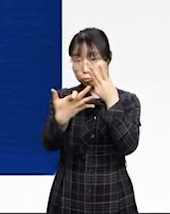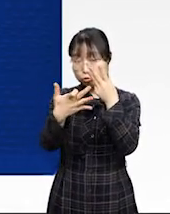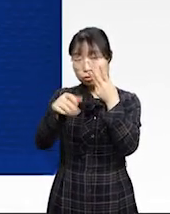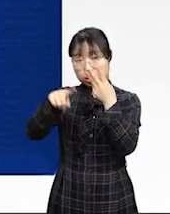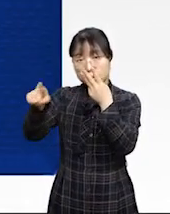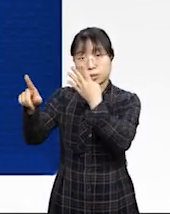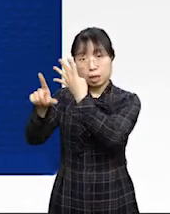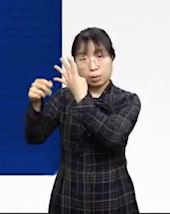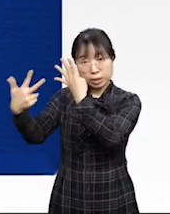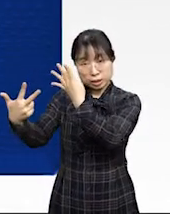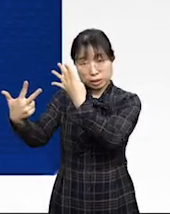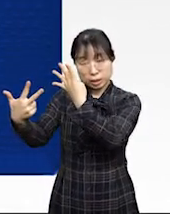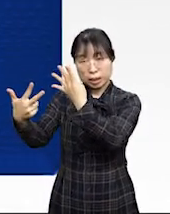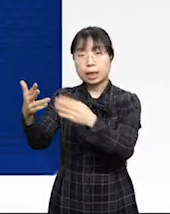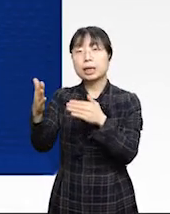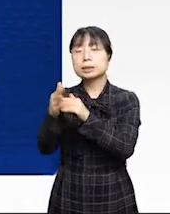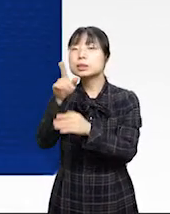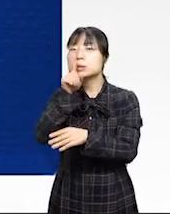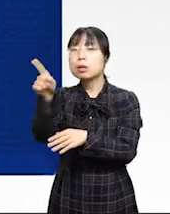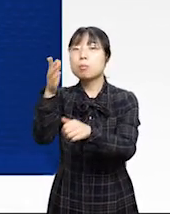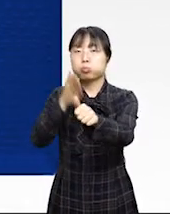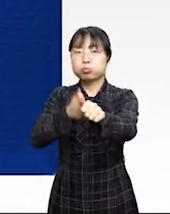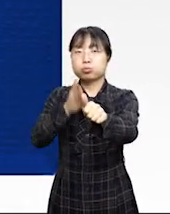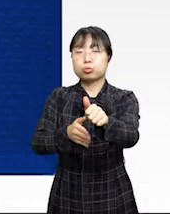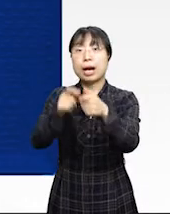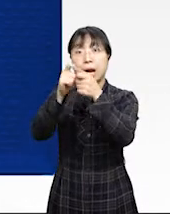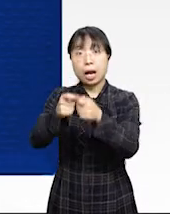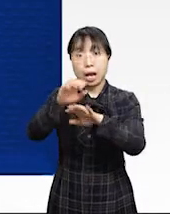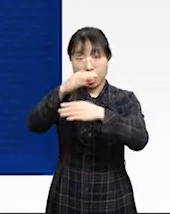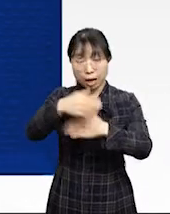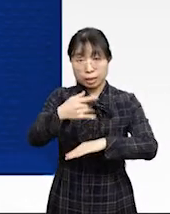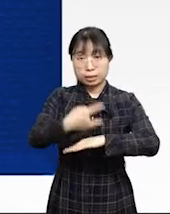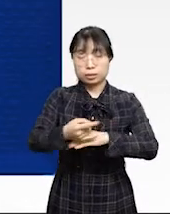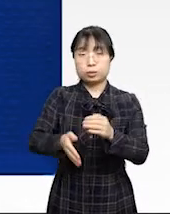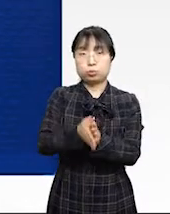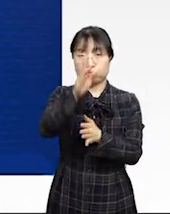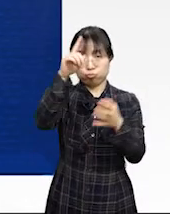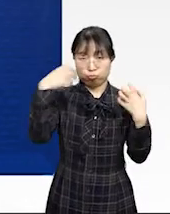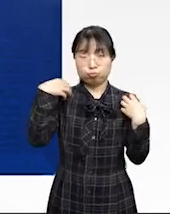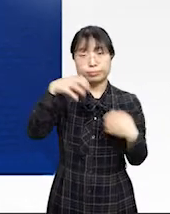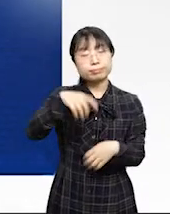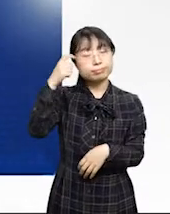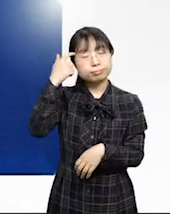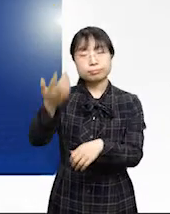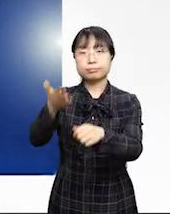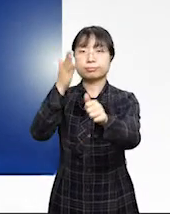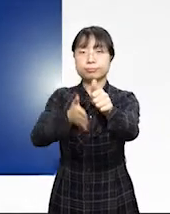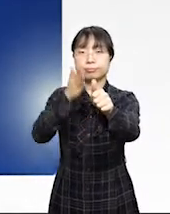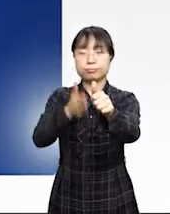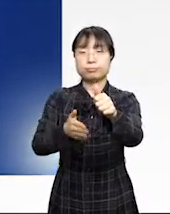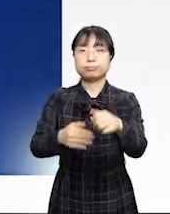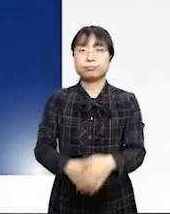4월 7일까지입니다. 이 밖에 자세한 내용은 의왕시 세정과로 문의 주시기 바랍니다.